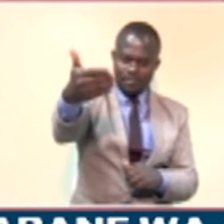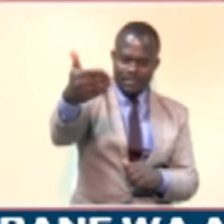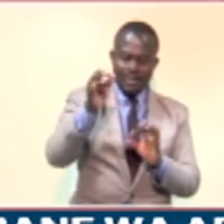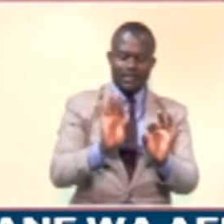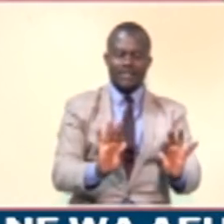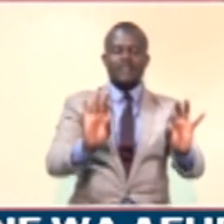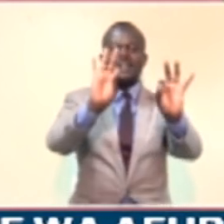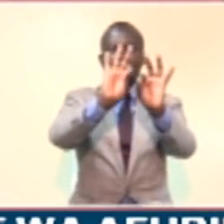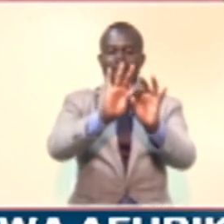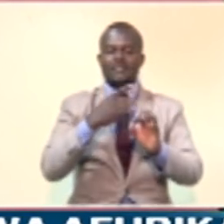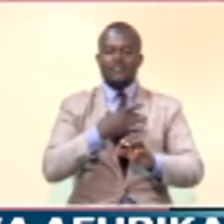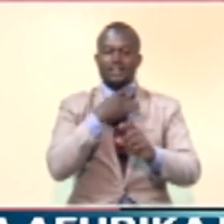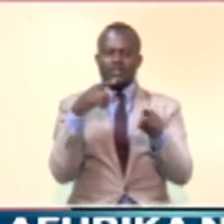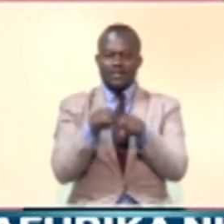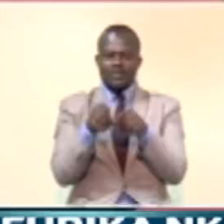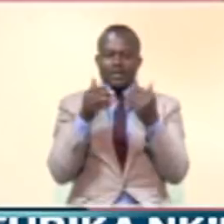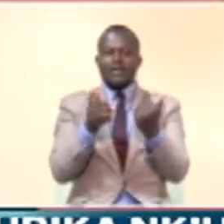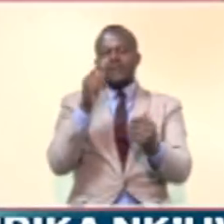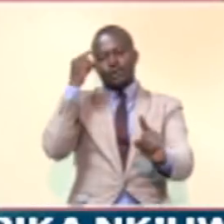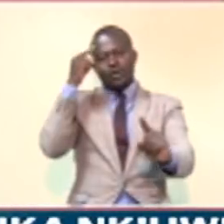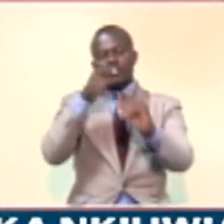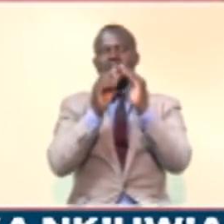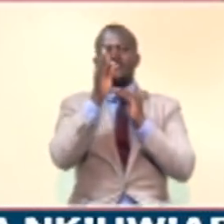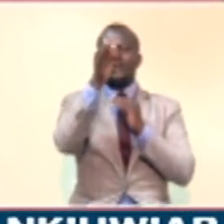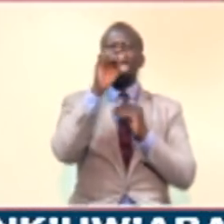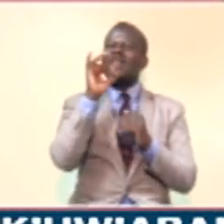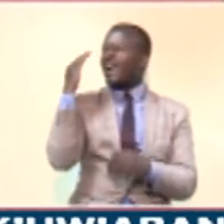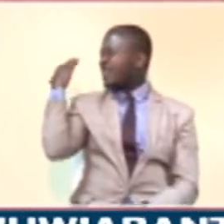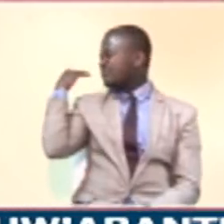Ikibanze uruzinduko rugamije ahazaza sahashize.